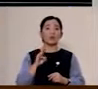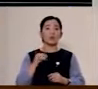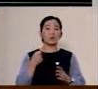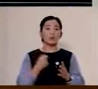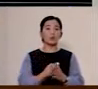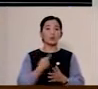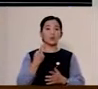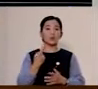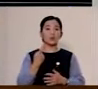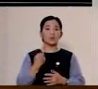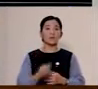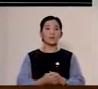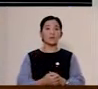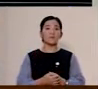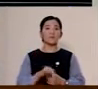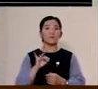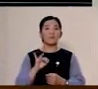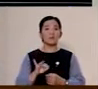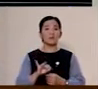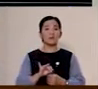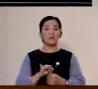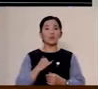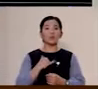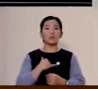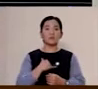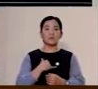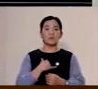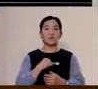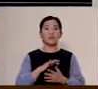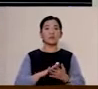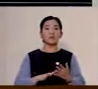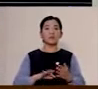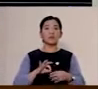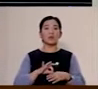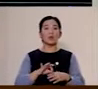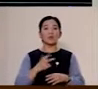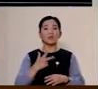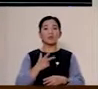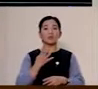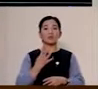соток. И у нас дальше проходим.